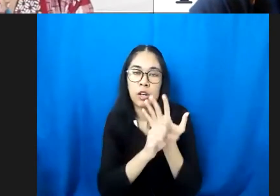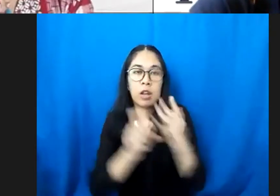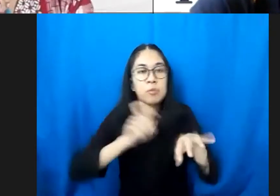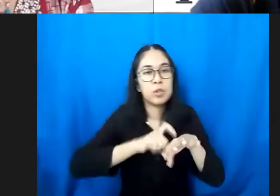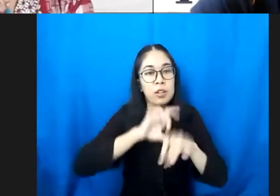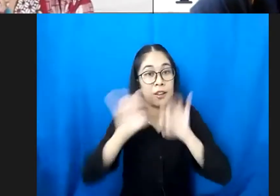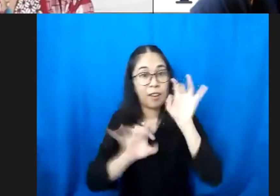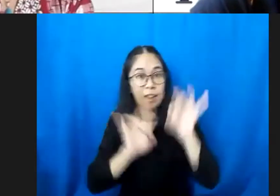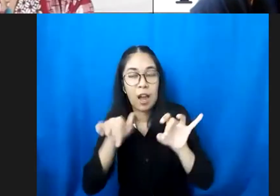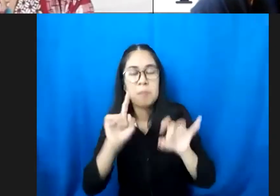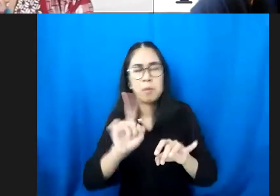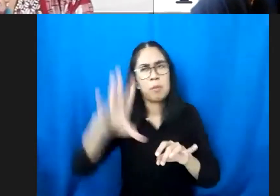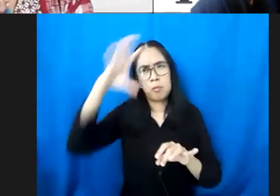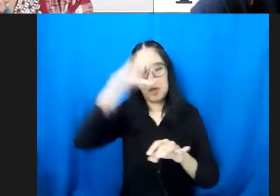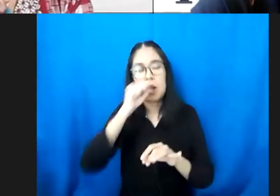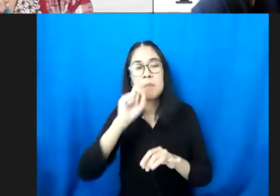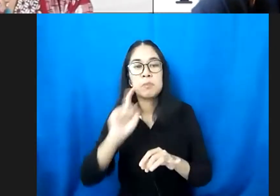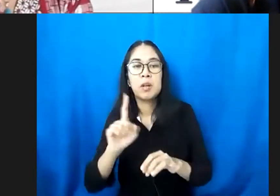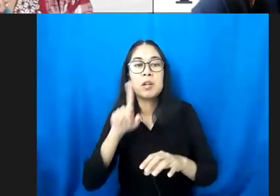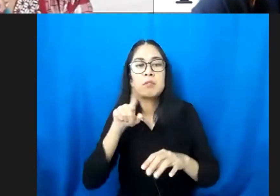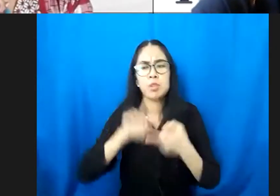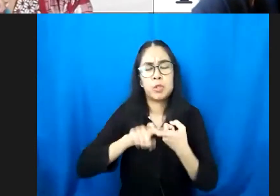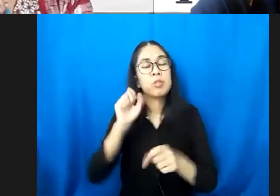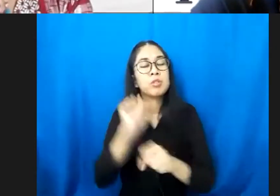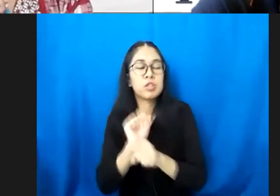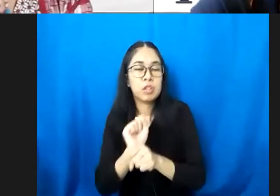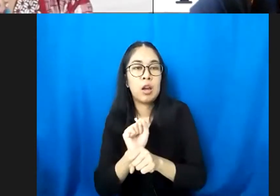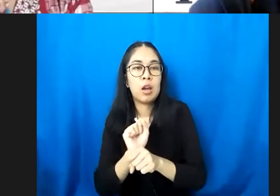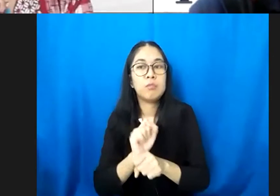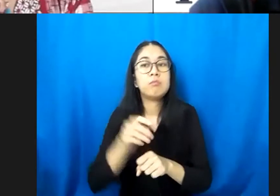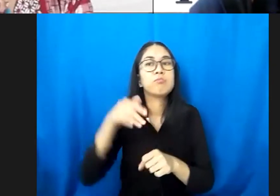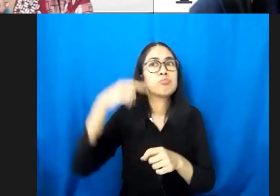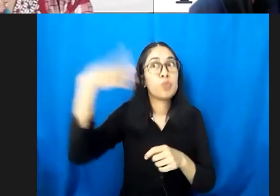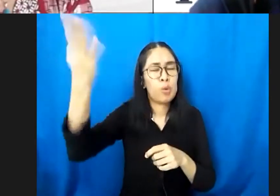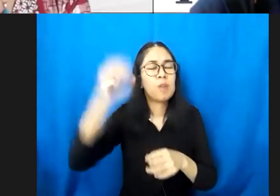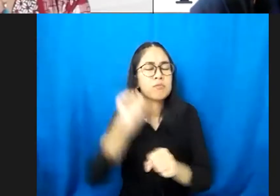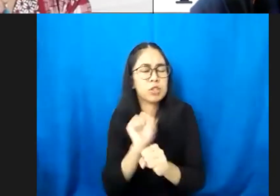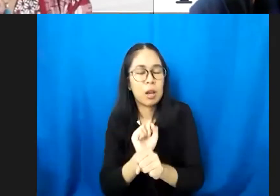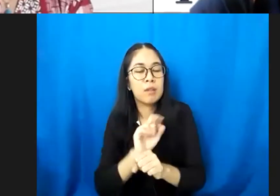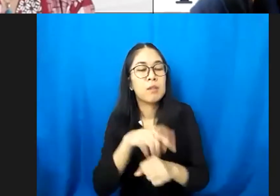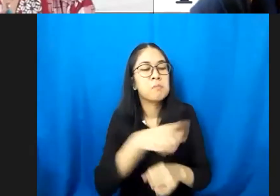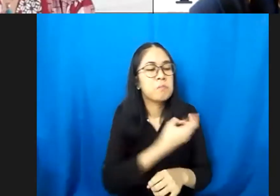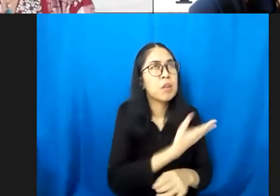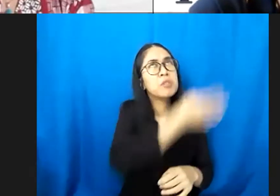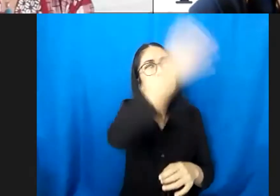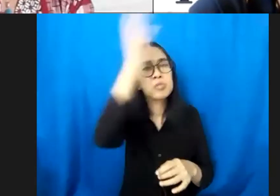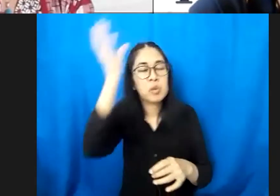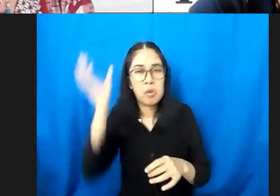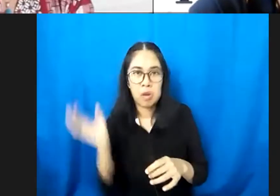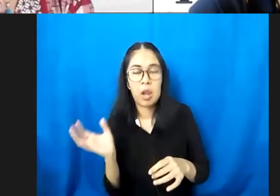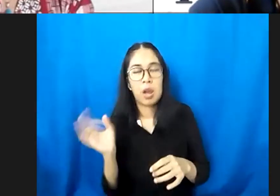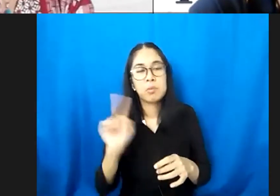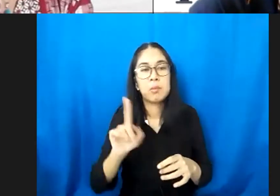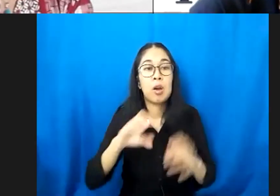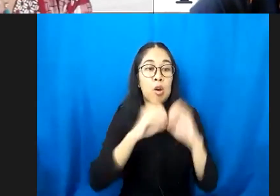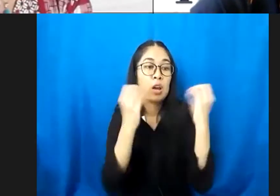tuh bekerja di luar sana dari pagi sampai sore gitu. Jadi kalau mengurus organisasi itu kayaknya nggak ada waktu lagi.